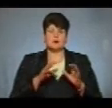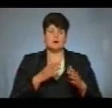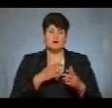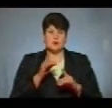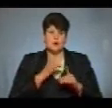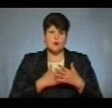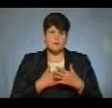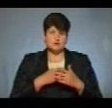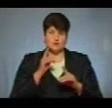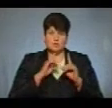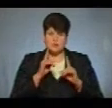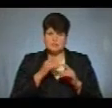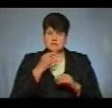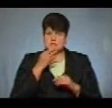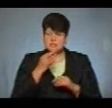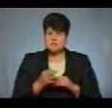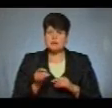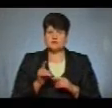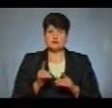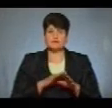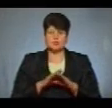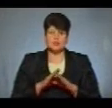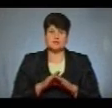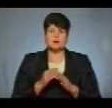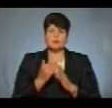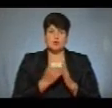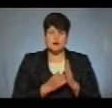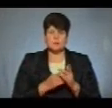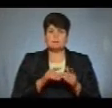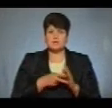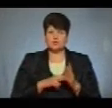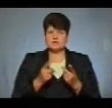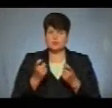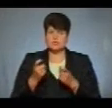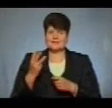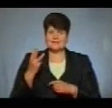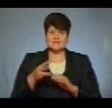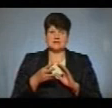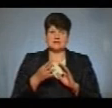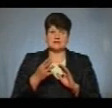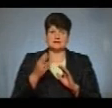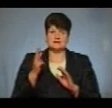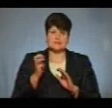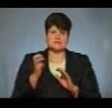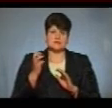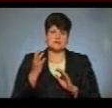повідомив, що для виконання екологічної програми міста Тернополя планується залучити 348 мільйонів